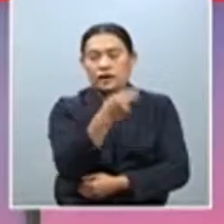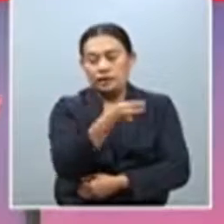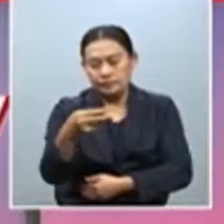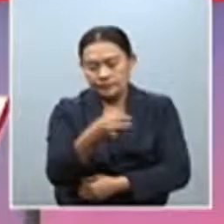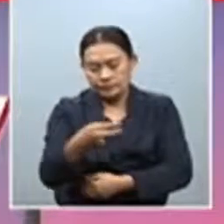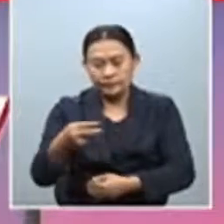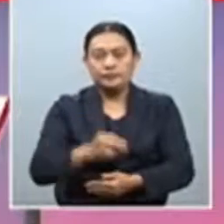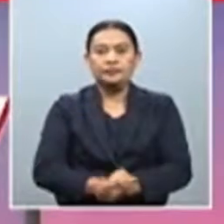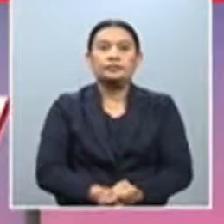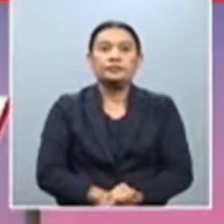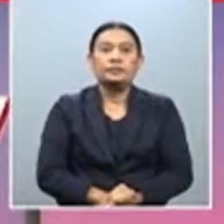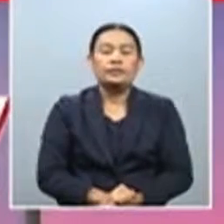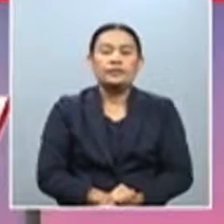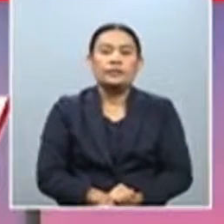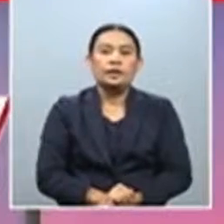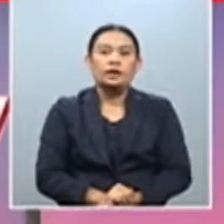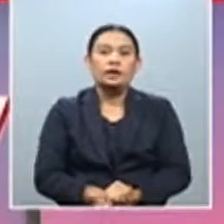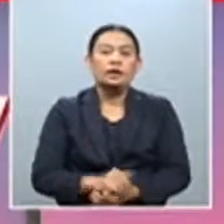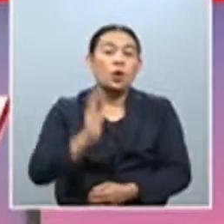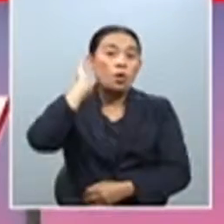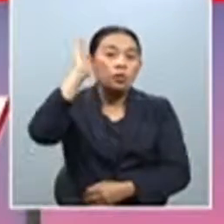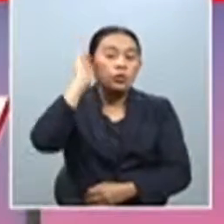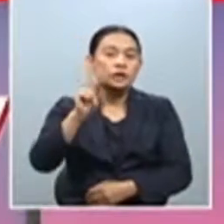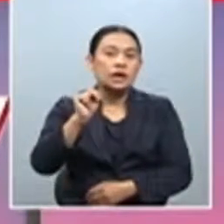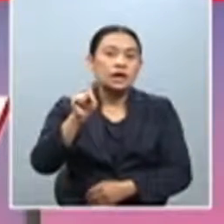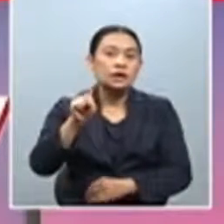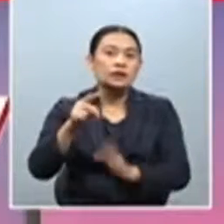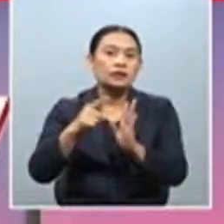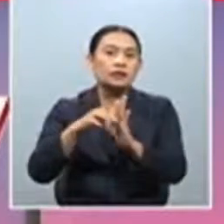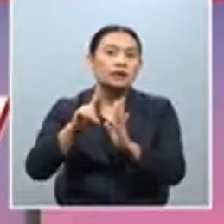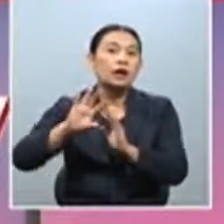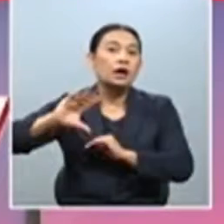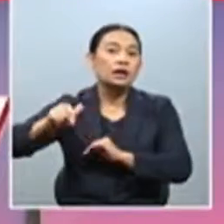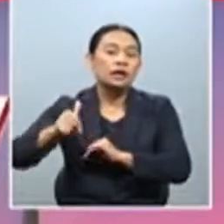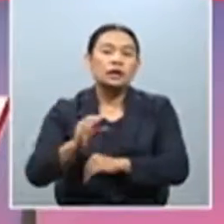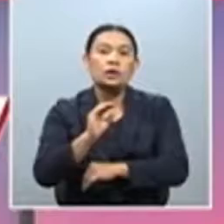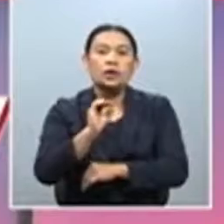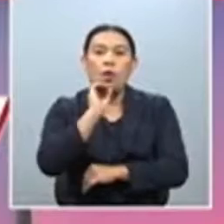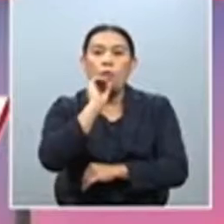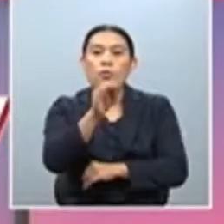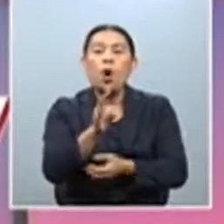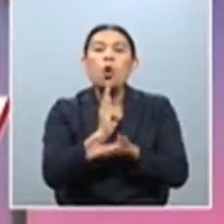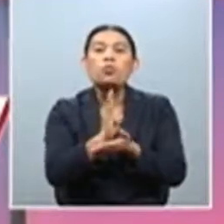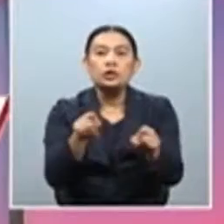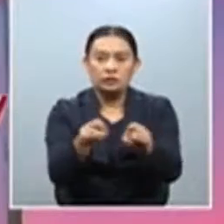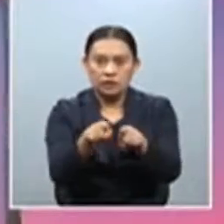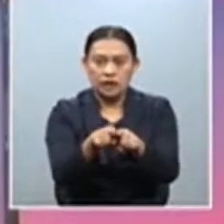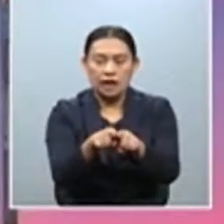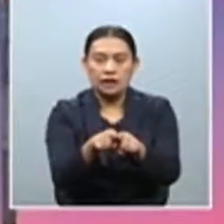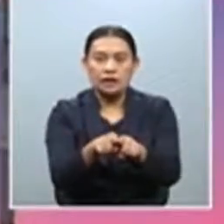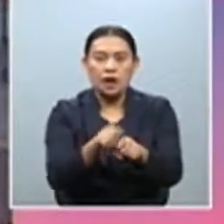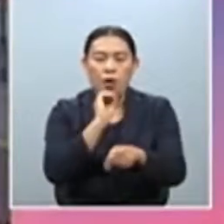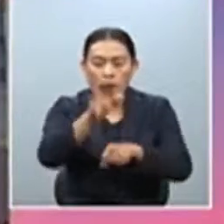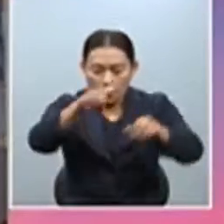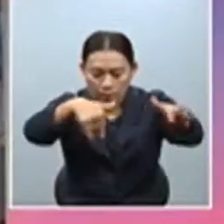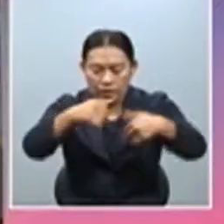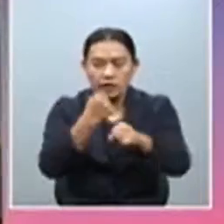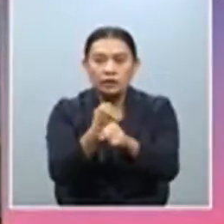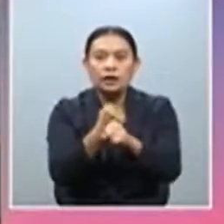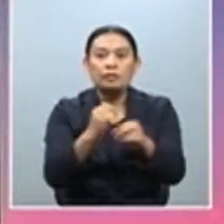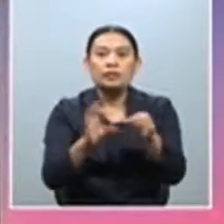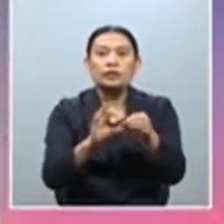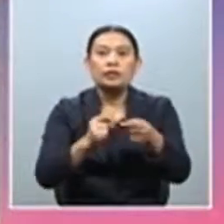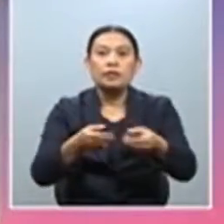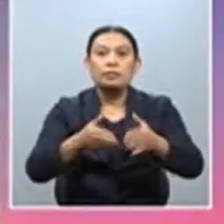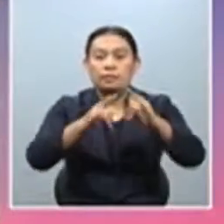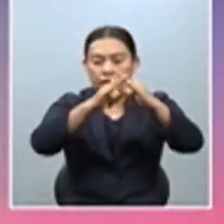ึงยาย่าแล้วก็ต้องมีณเดชน์คุกิมิยะนะคะหนุ่มคนนี้ค่ะก็มาเป็นสะพานบุญบอกบุญเชิญชวนแฟนๆค่ะร่วมสร้างศาลาที่วัดป่ากิตติยานุสร